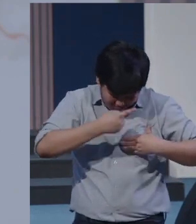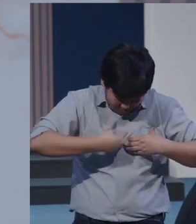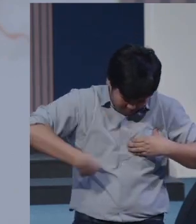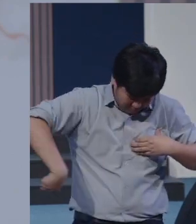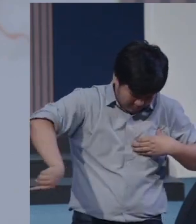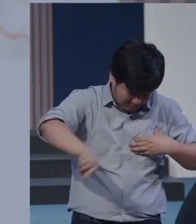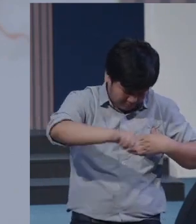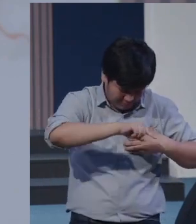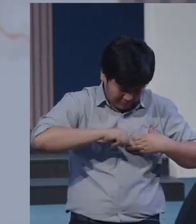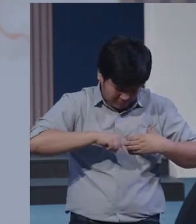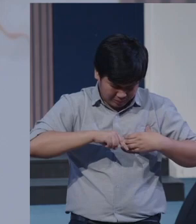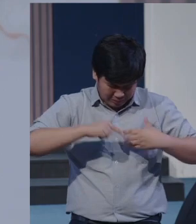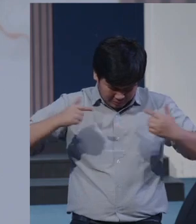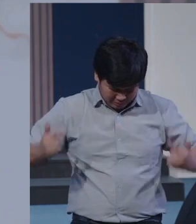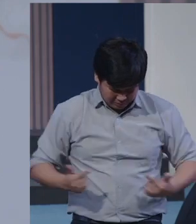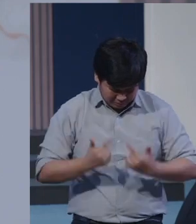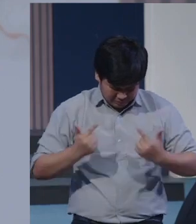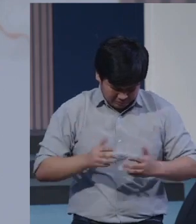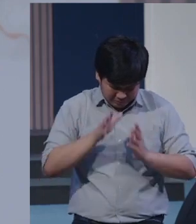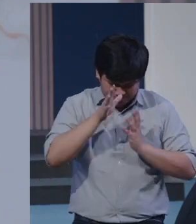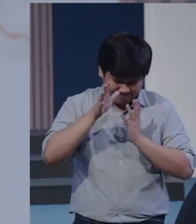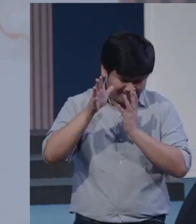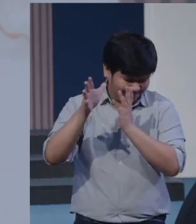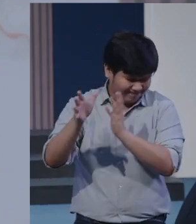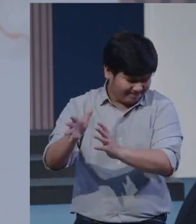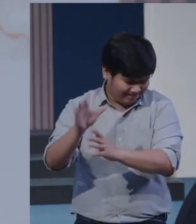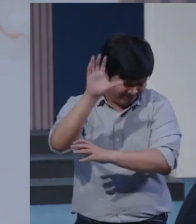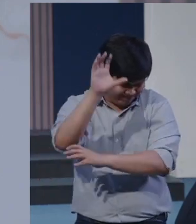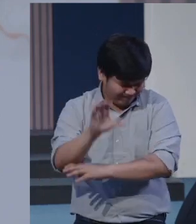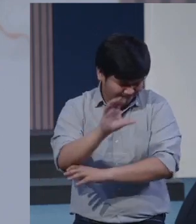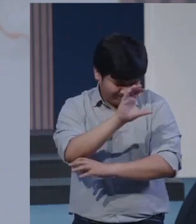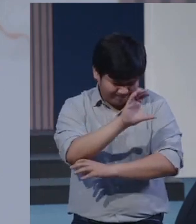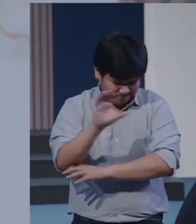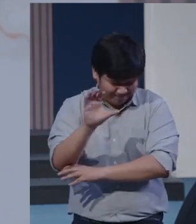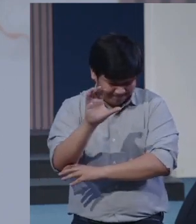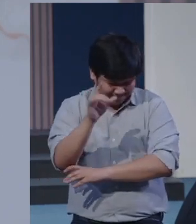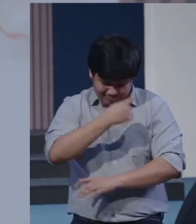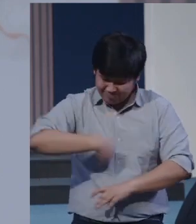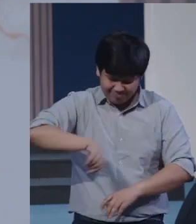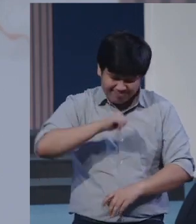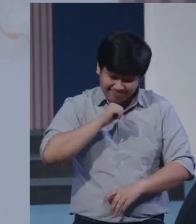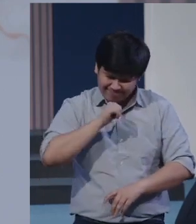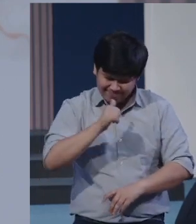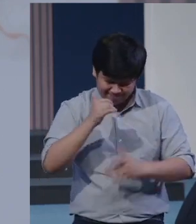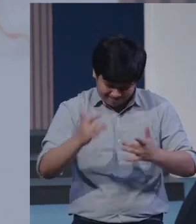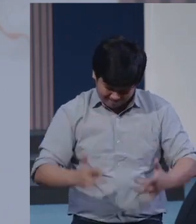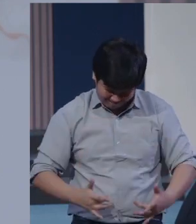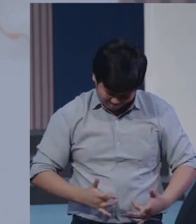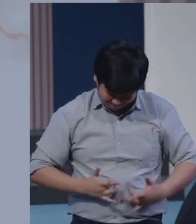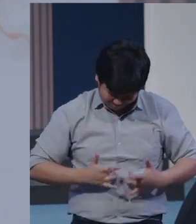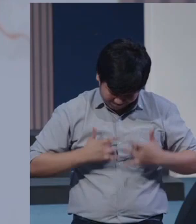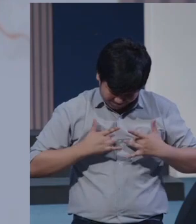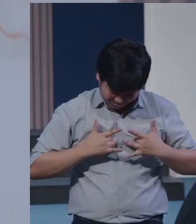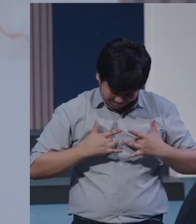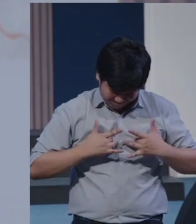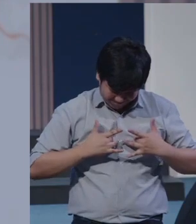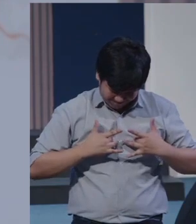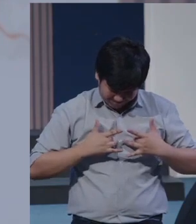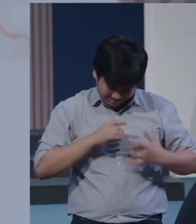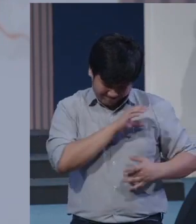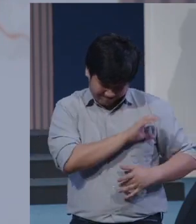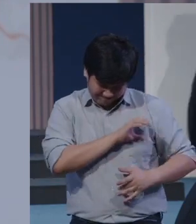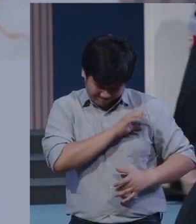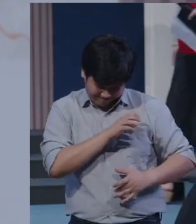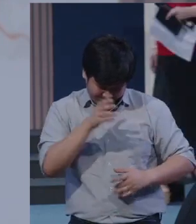ipinako na sa krus na kasama ninyo at hindi na kami Nab buhay sa aming dating pagkatao